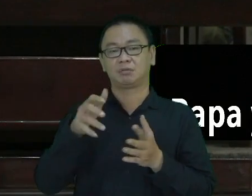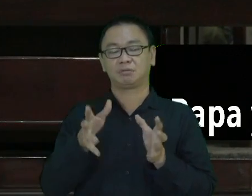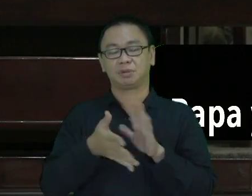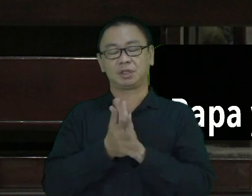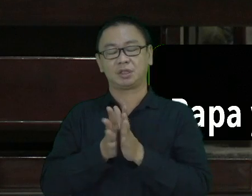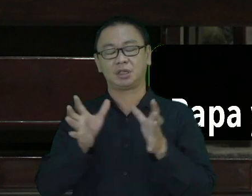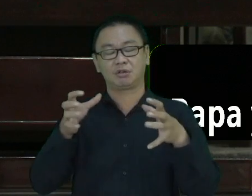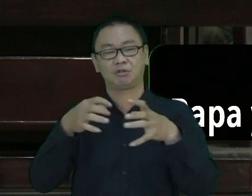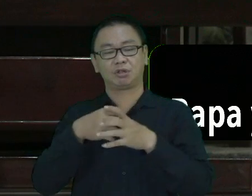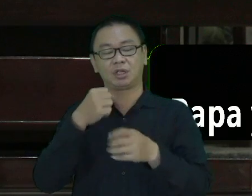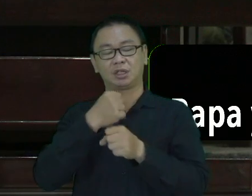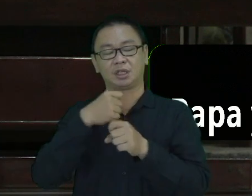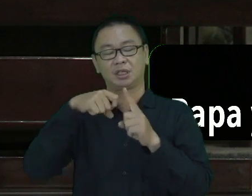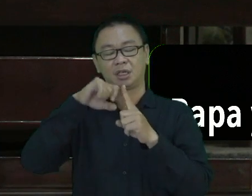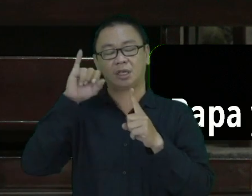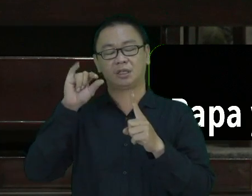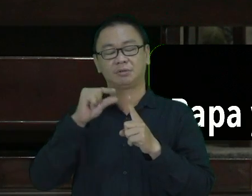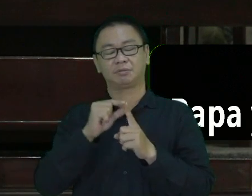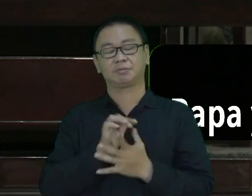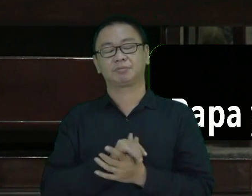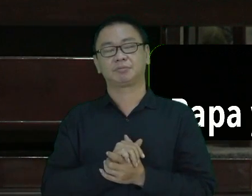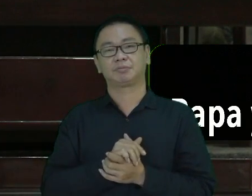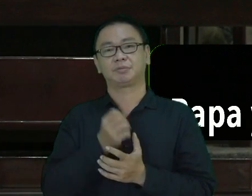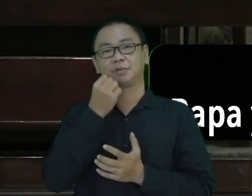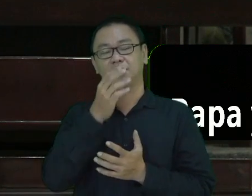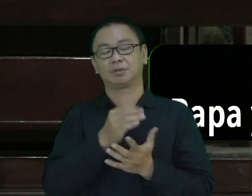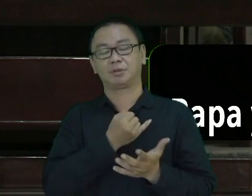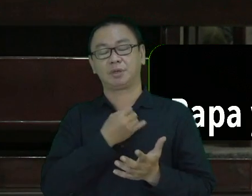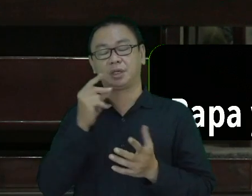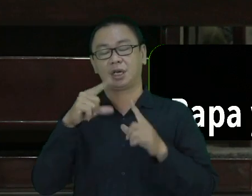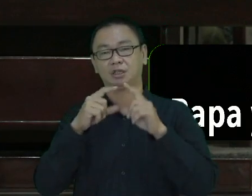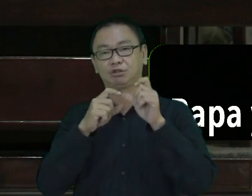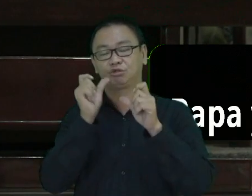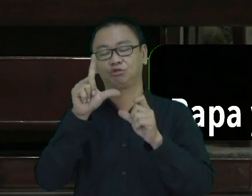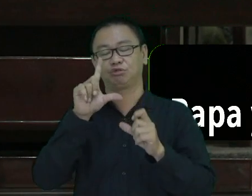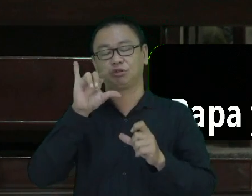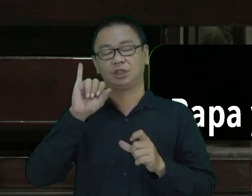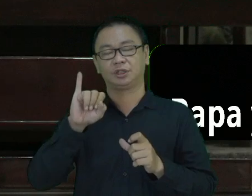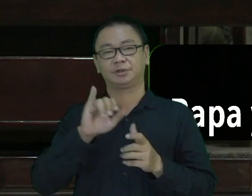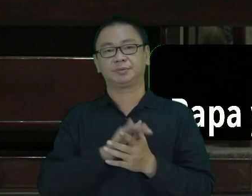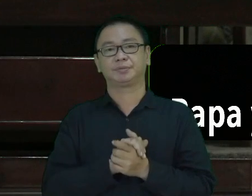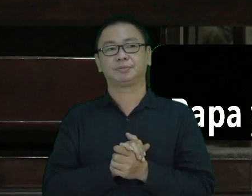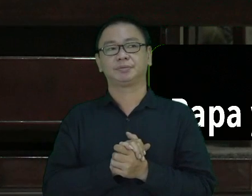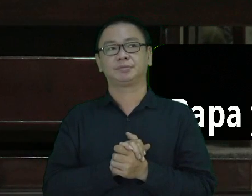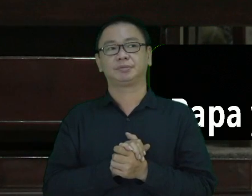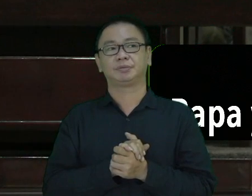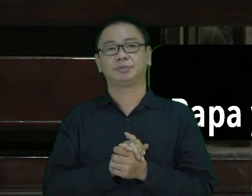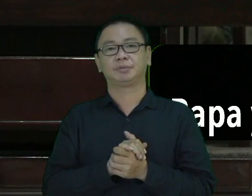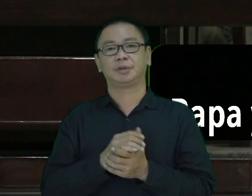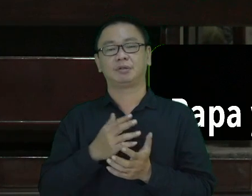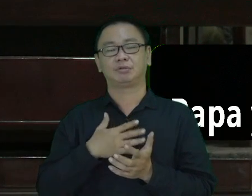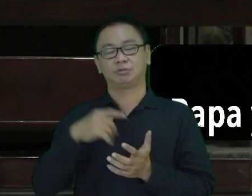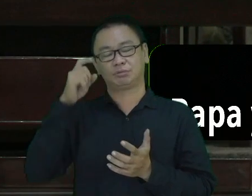GKI, mengucapkan pengakuan Imam Rasuli demikian. Aku percaya kepada